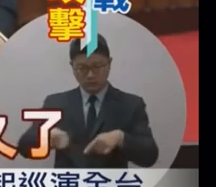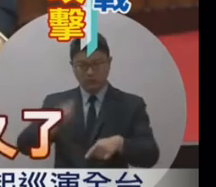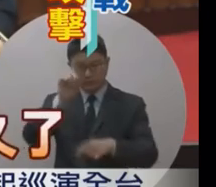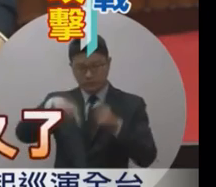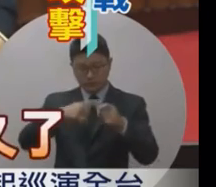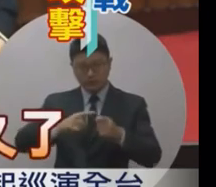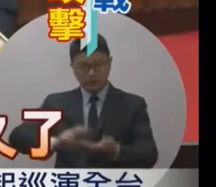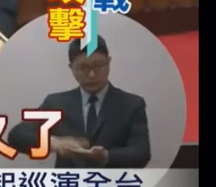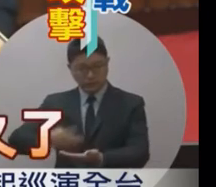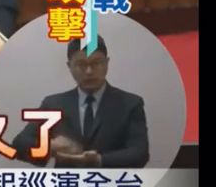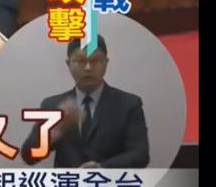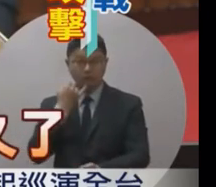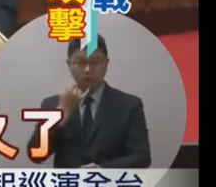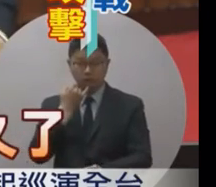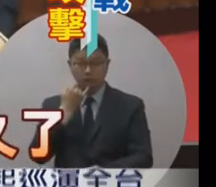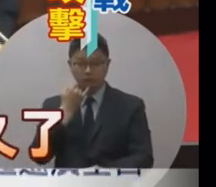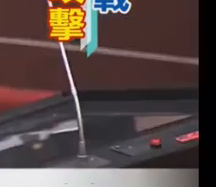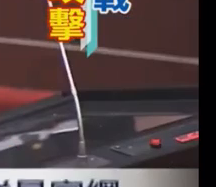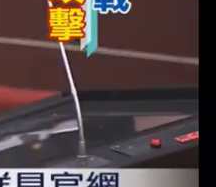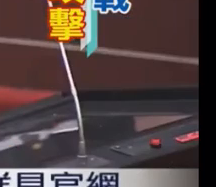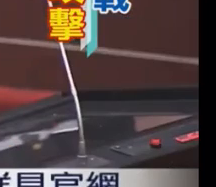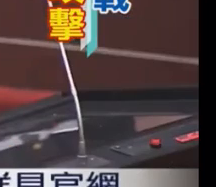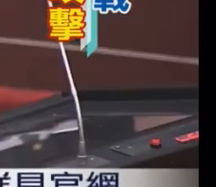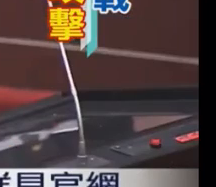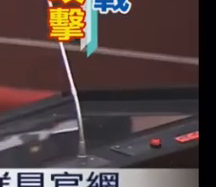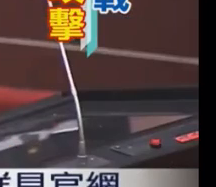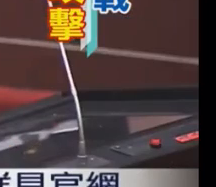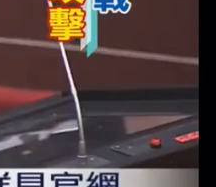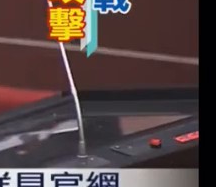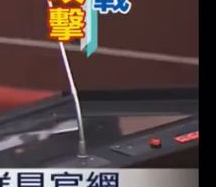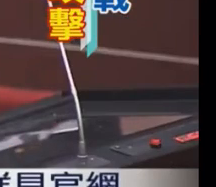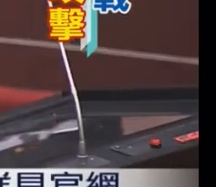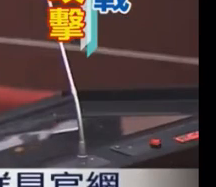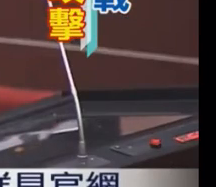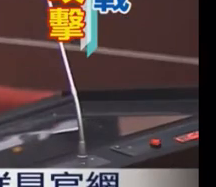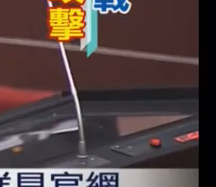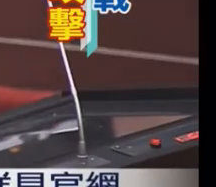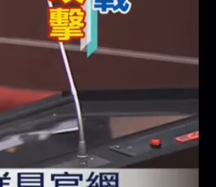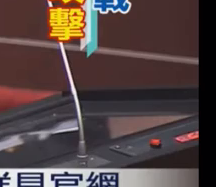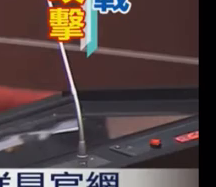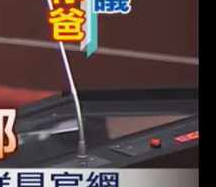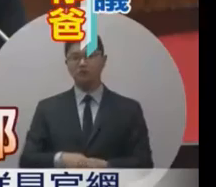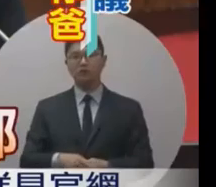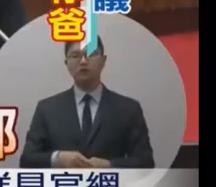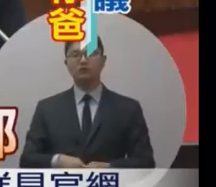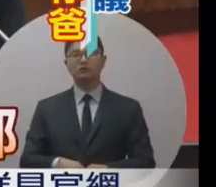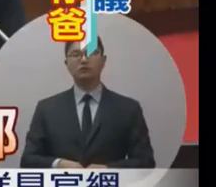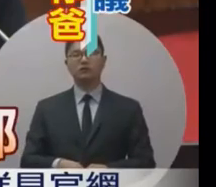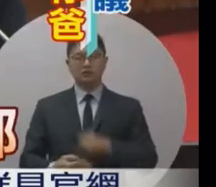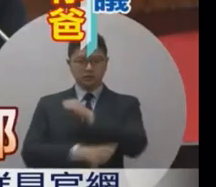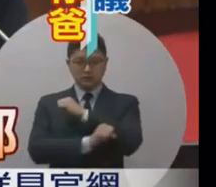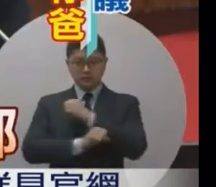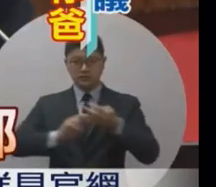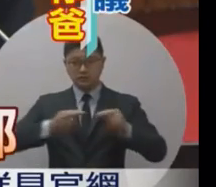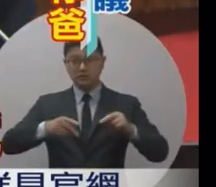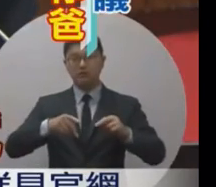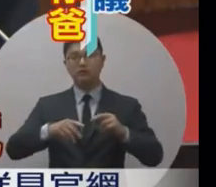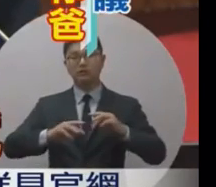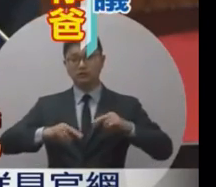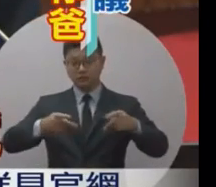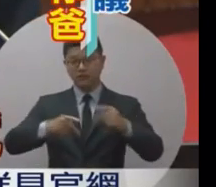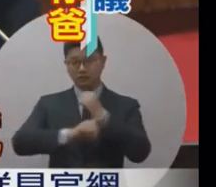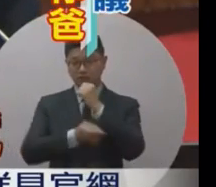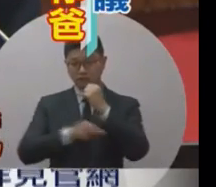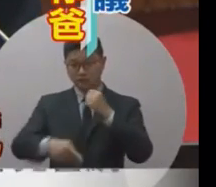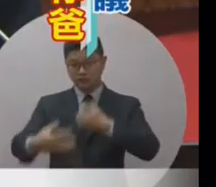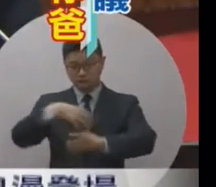得你真的。 似乎等站上备询台等很久了，行政院长苏贞昌反客为主，没再客气。 我也当过陈水扁内阁 嘞。那时